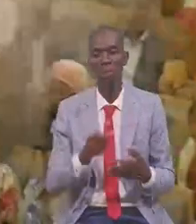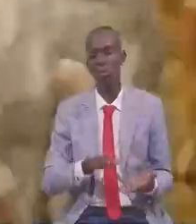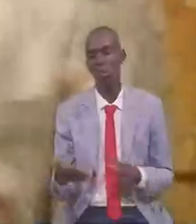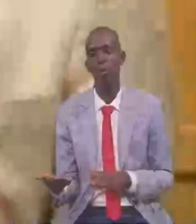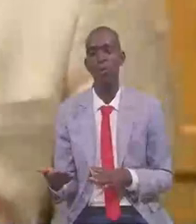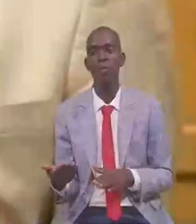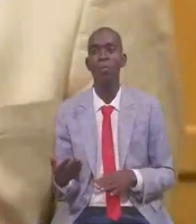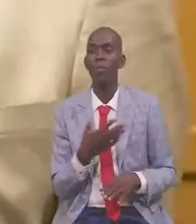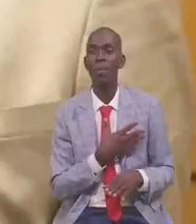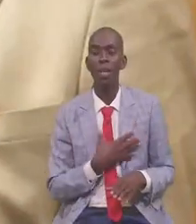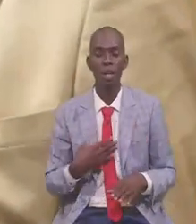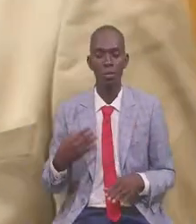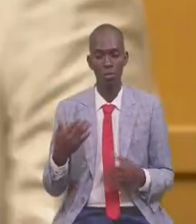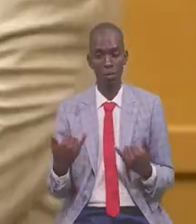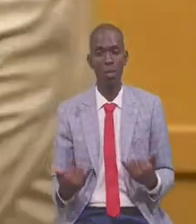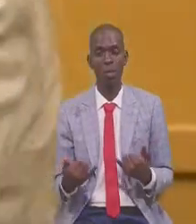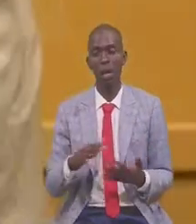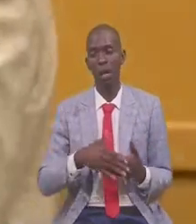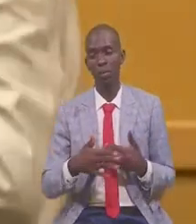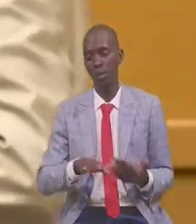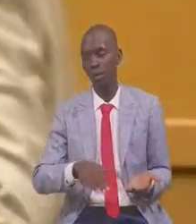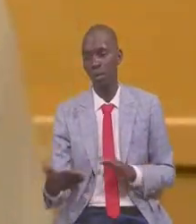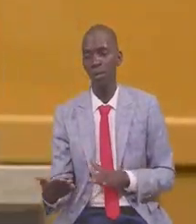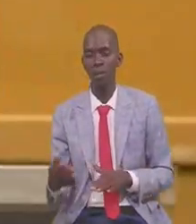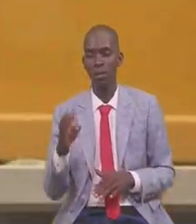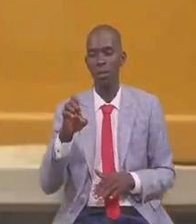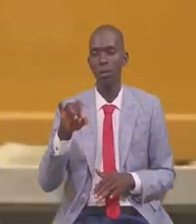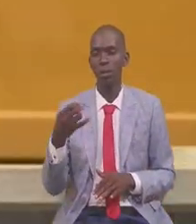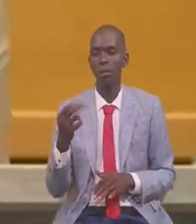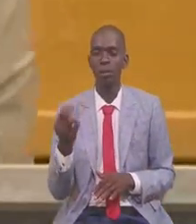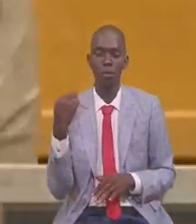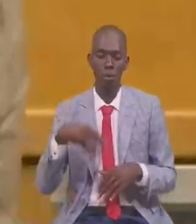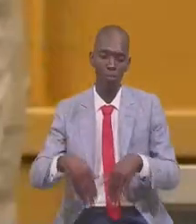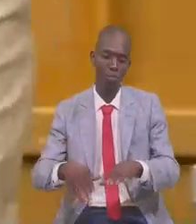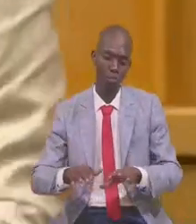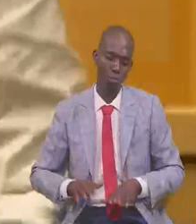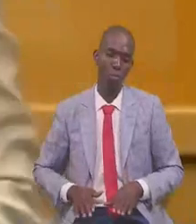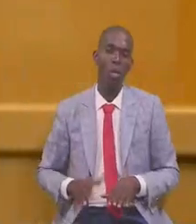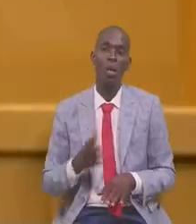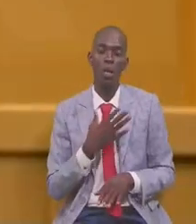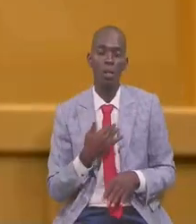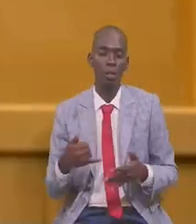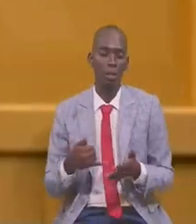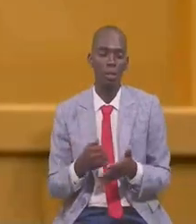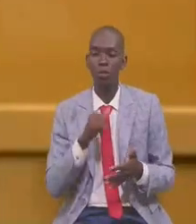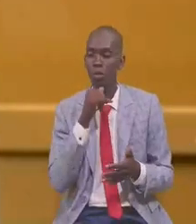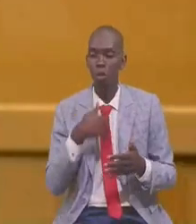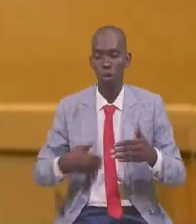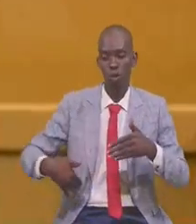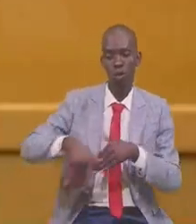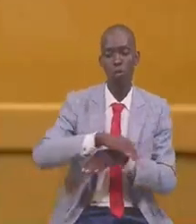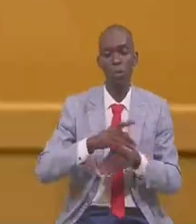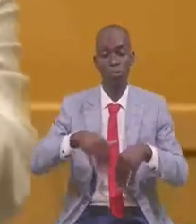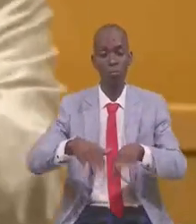Ils l'ont enseveli. Et c'était un sépulcre ouvert. Il n'avait pas encore couvert. Et des gens amenaient